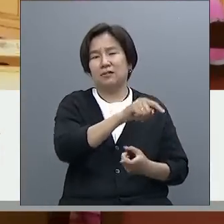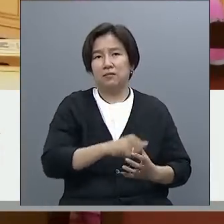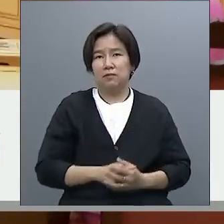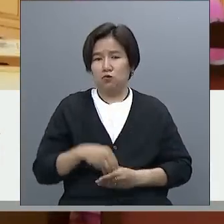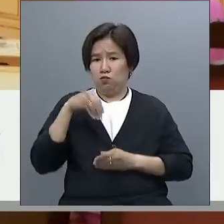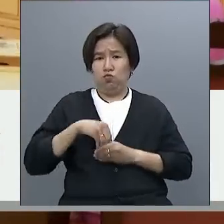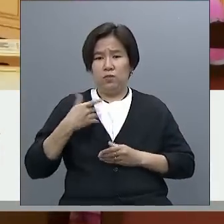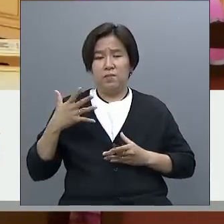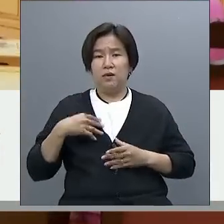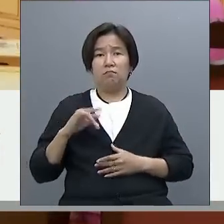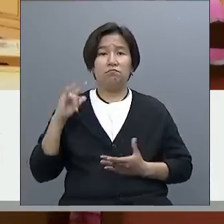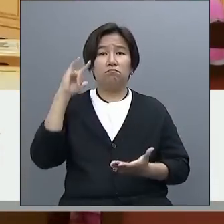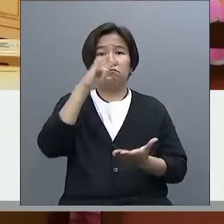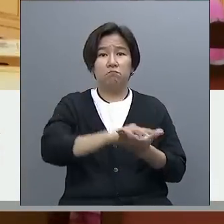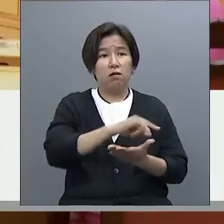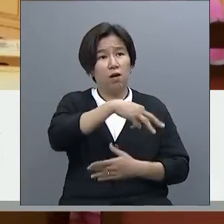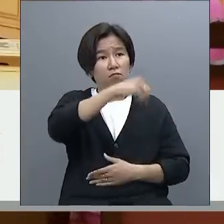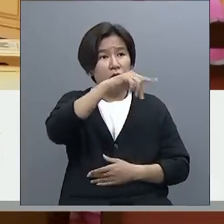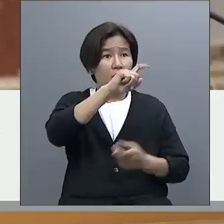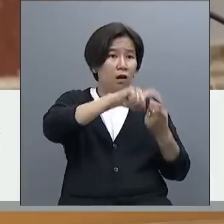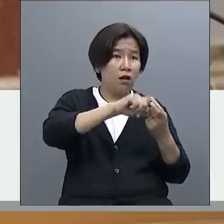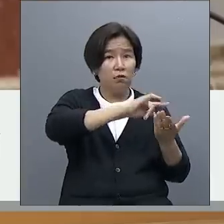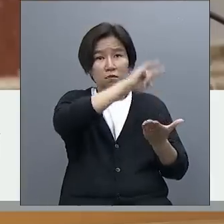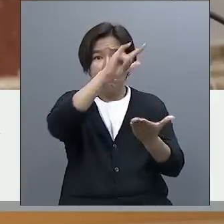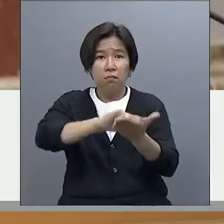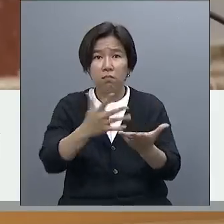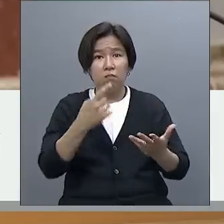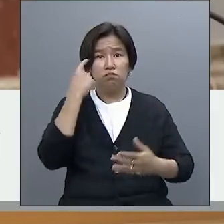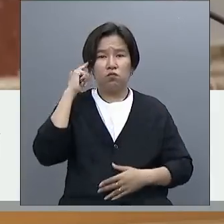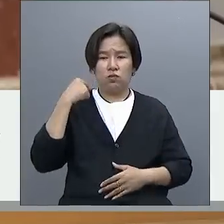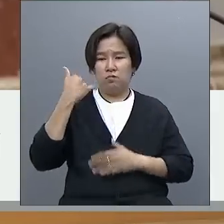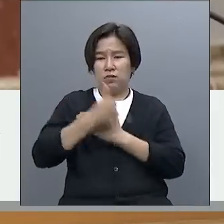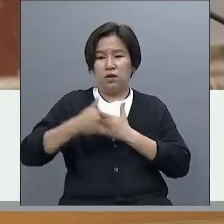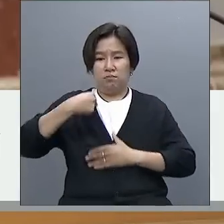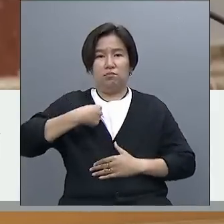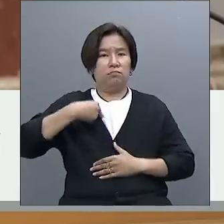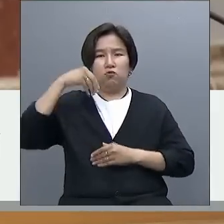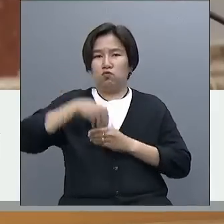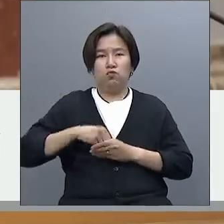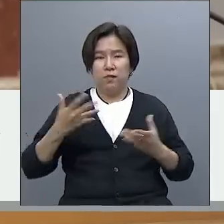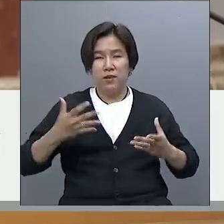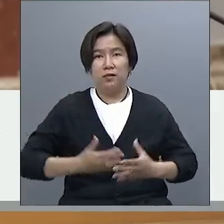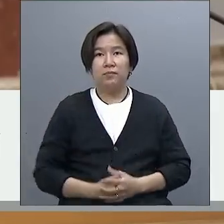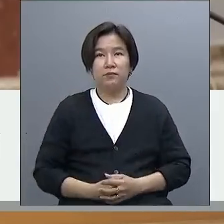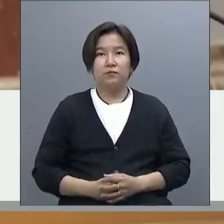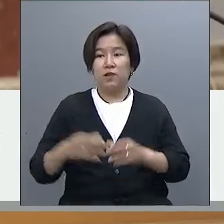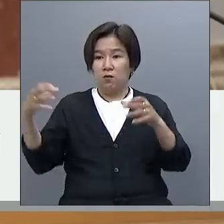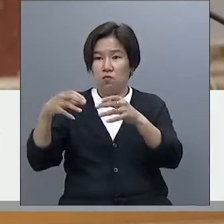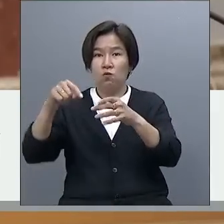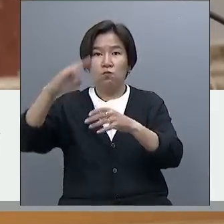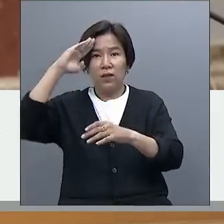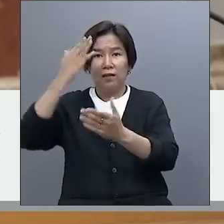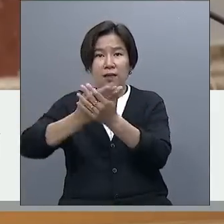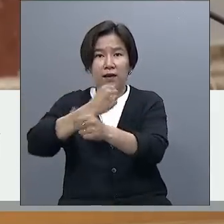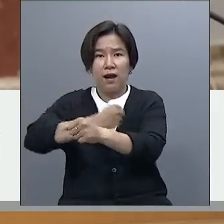างไปกรุงมอสโกหรือว่าที่อื่นๆแล้วก็เป็นได้แต่ไม่ได้อยู่ในเบลารุสขณะที่กองกำลังวากเนอร์ยังคงประจำการอยู่ในค่ายแห่